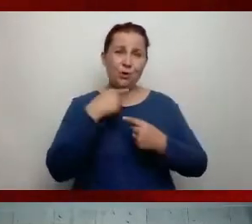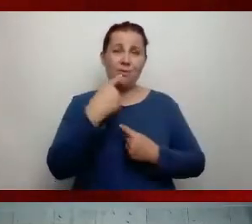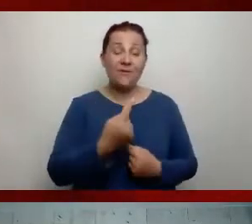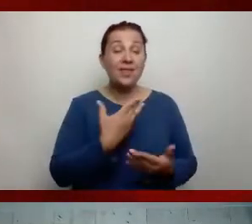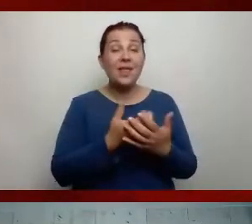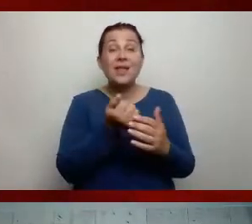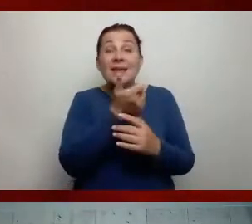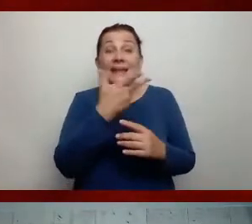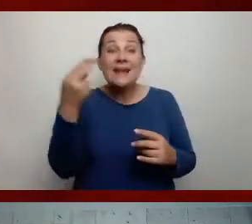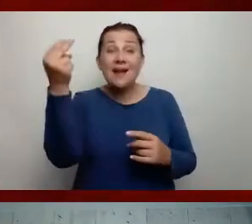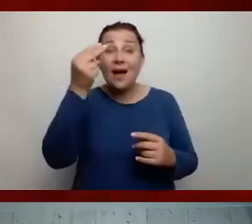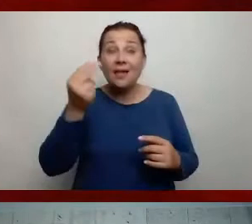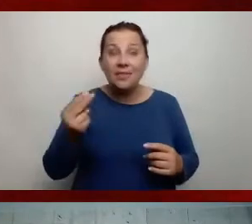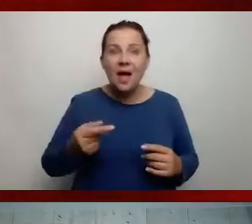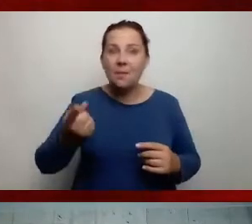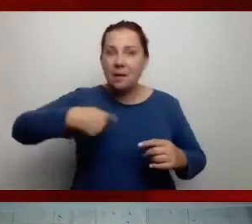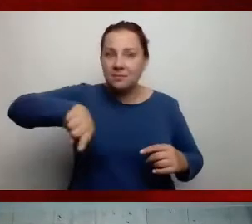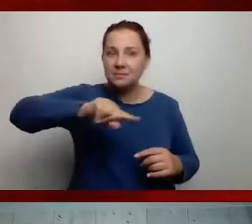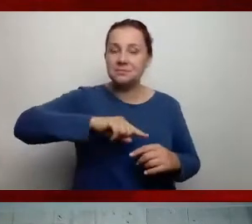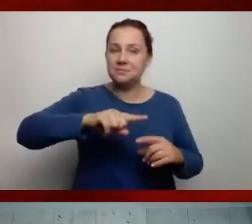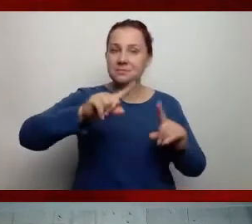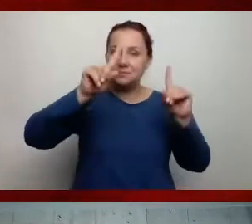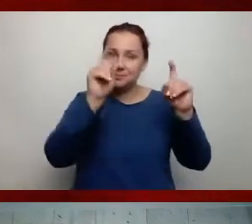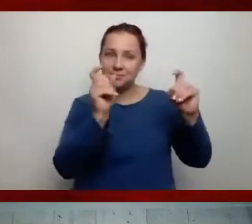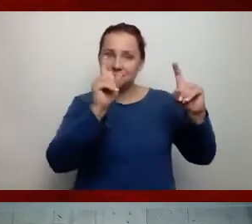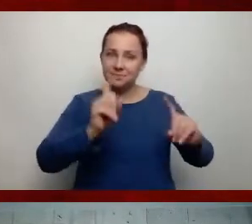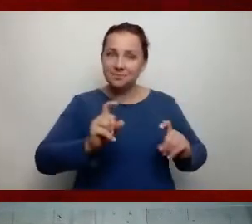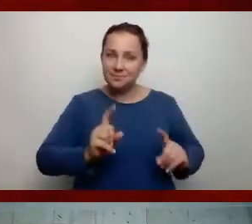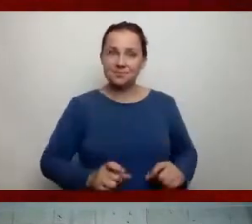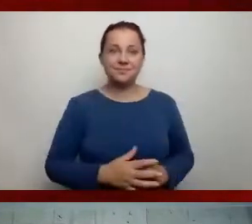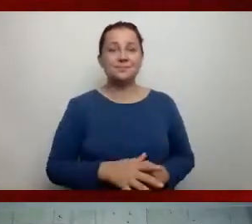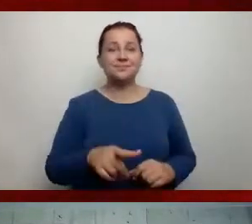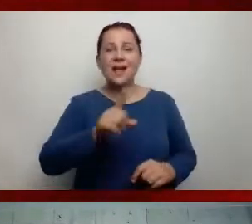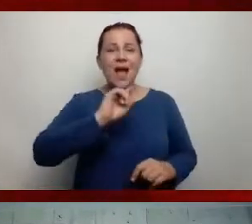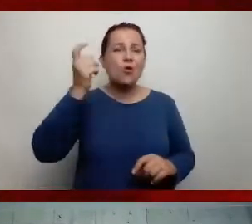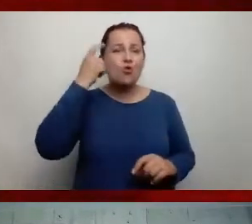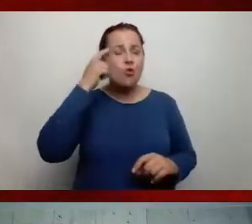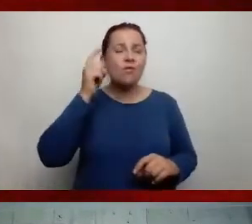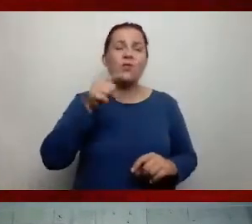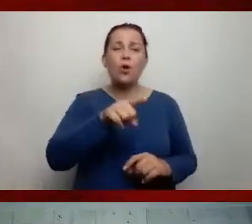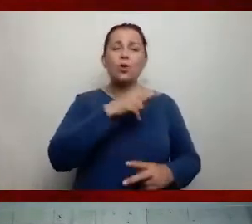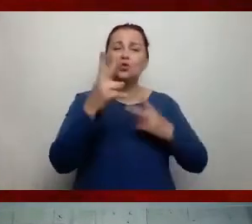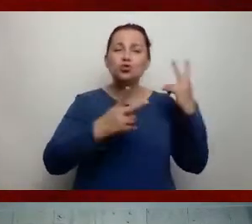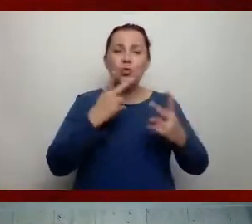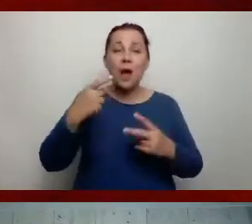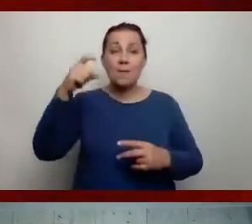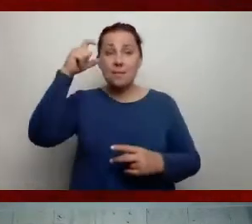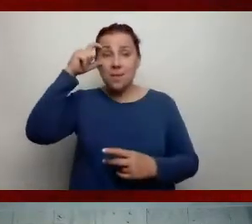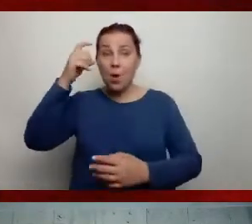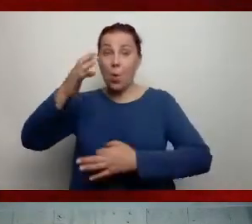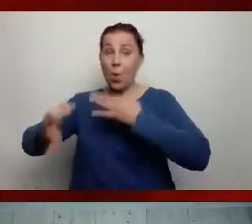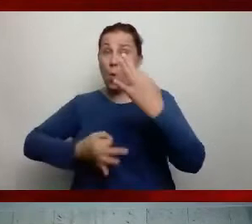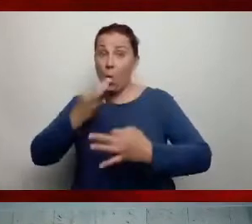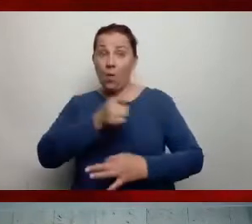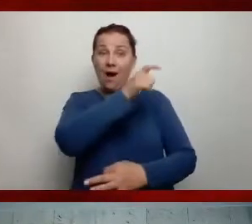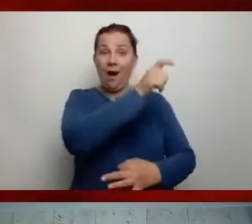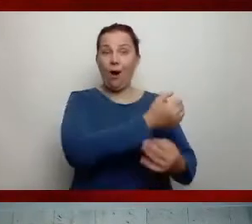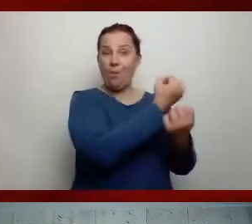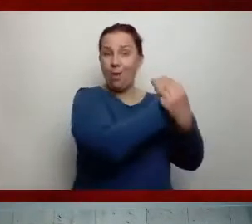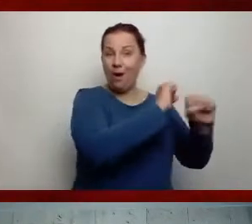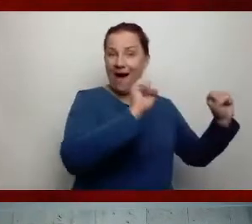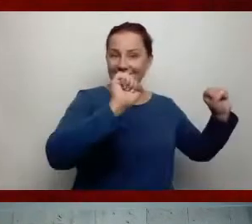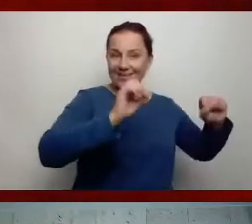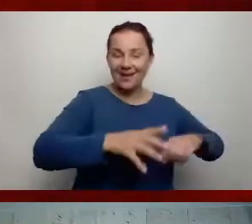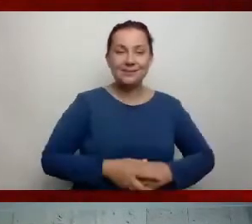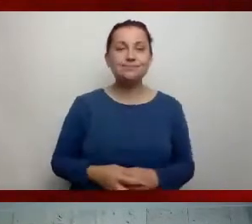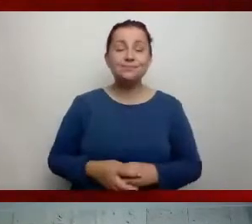tych tematów poruszyć, a no właśnie, głównym leitmotivem jest szukanie powiązań między utworem a bohaterem. No